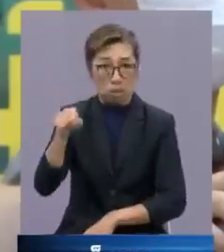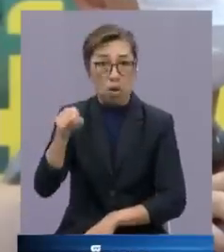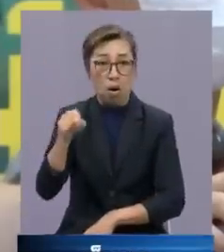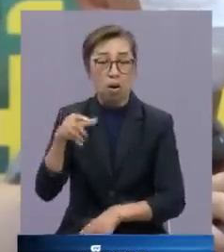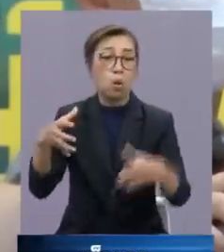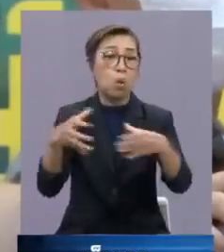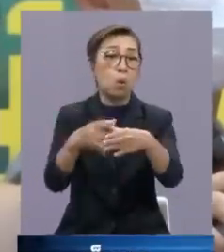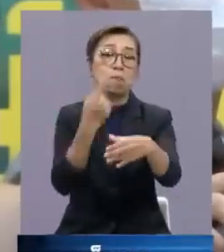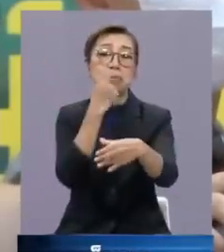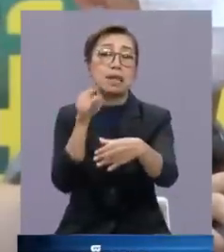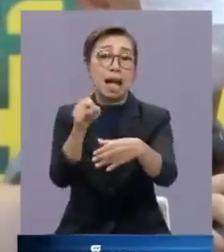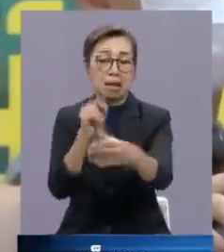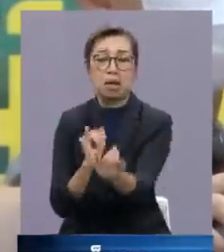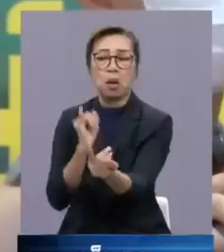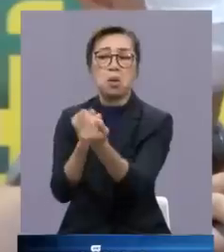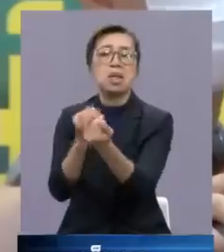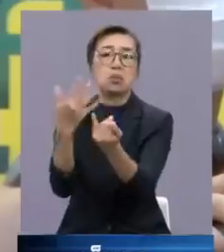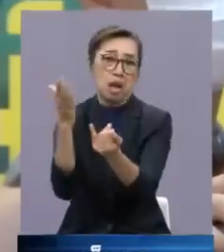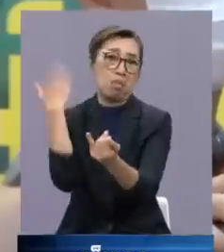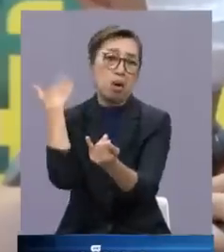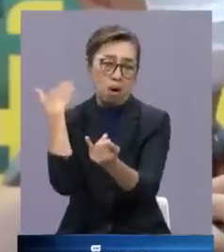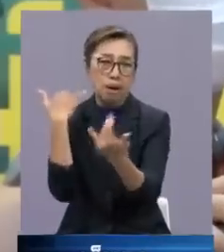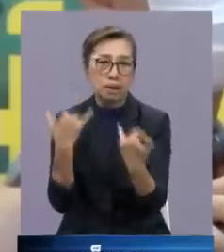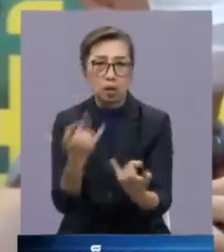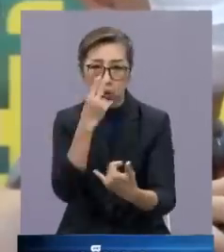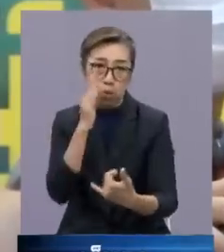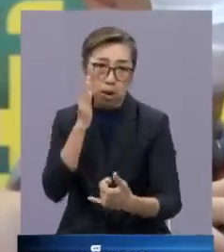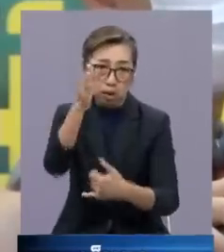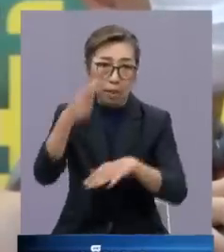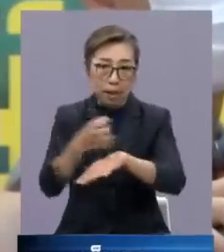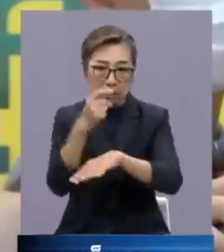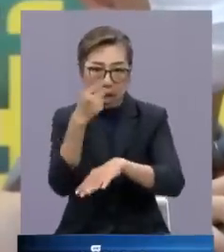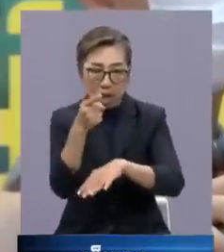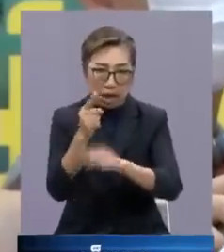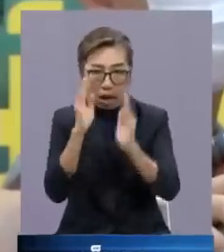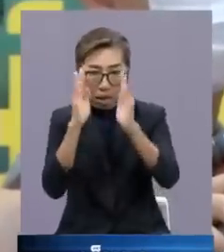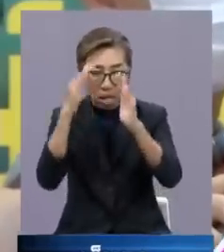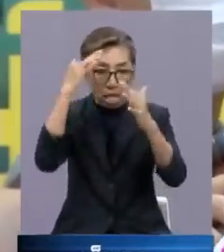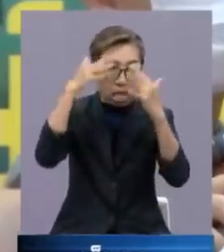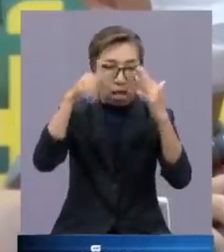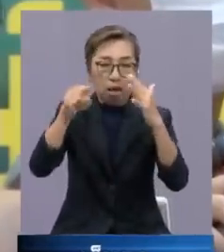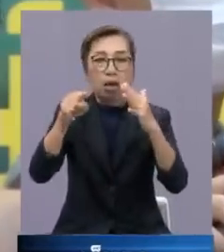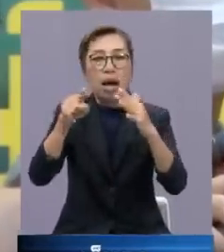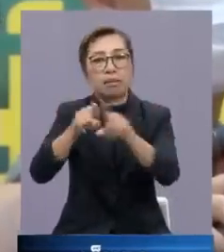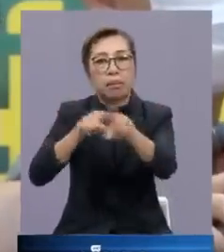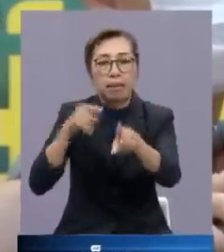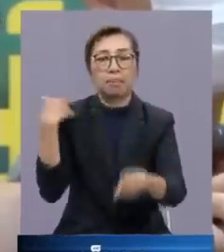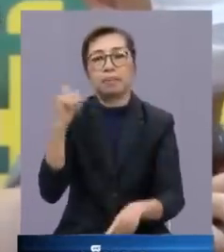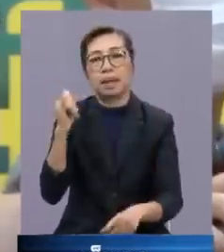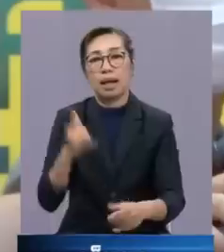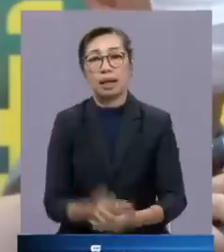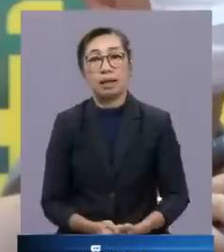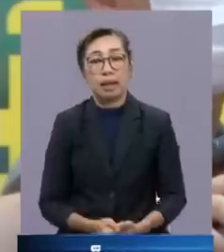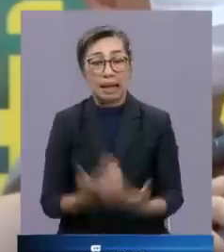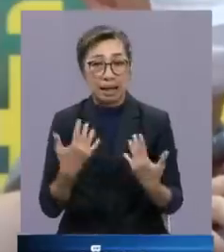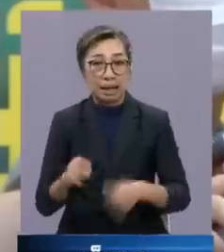รคสีแดงทุกย่างก้าวทางการเมืองต่อจากนี้คงจะต้องจับตานะฮะใครเสียสมาธิเนี่ยอาจจะตามเกมกันไม่ทันเลย แล้วปรากฏว่